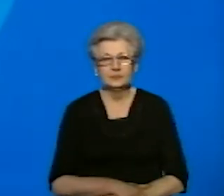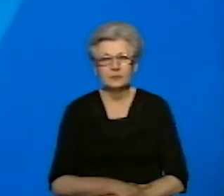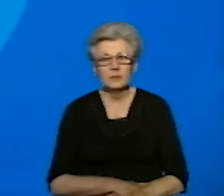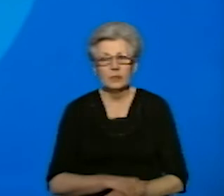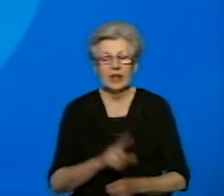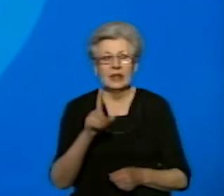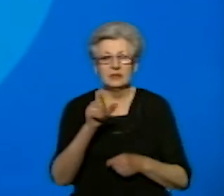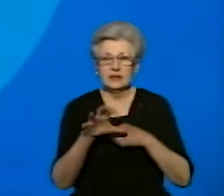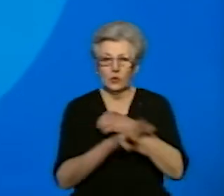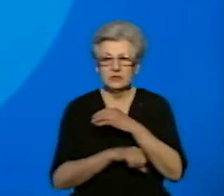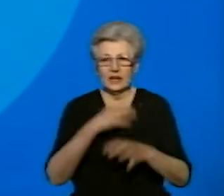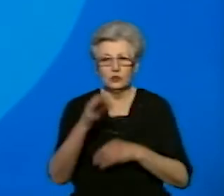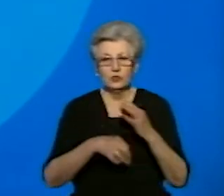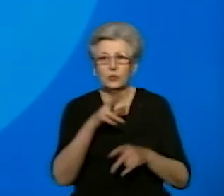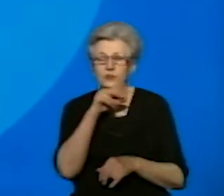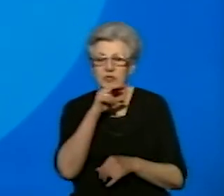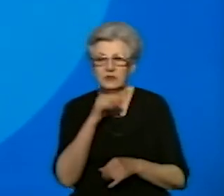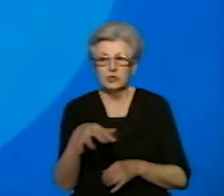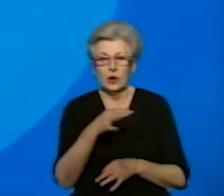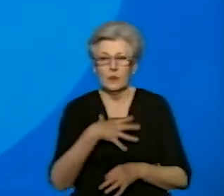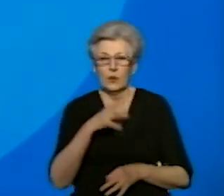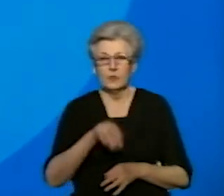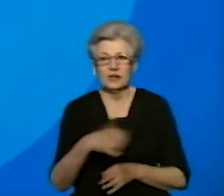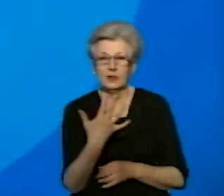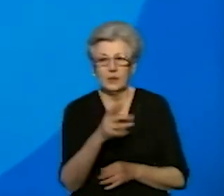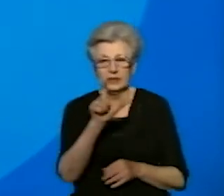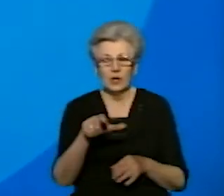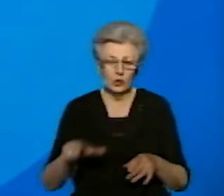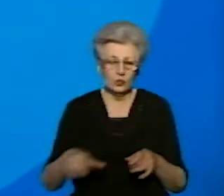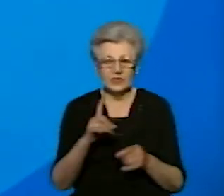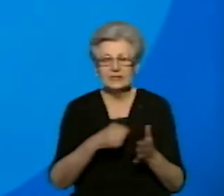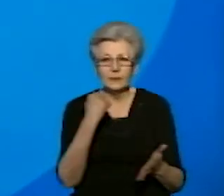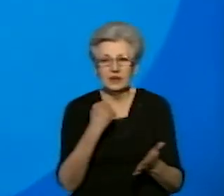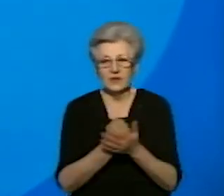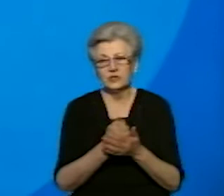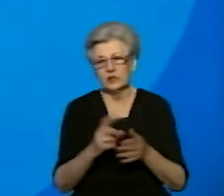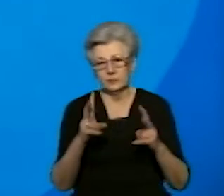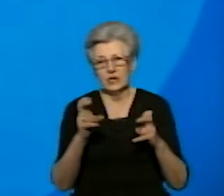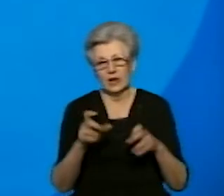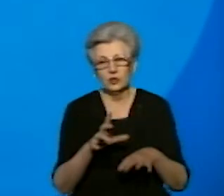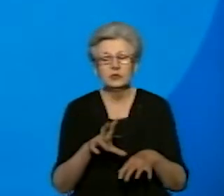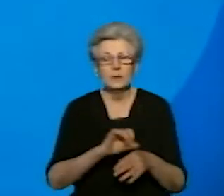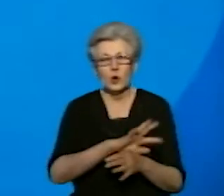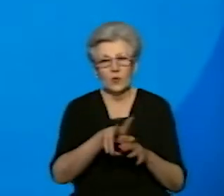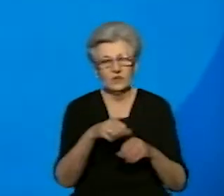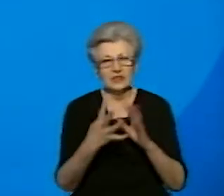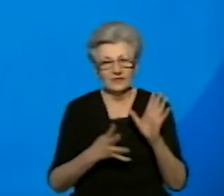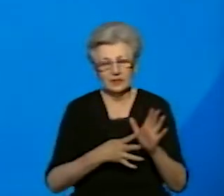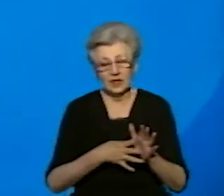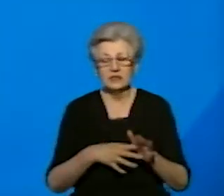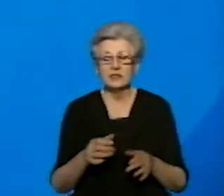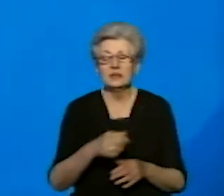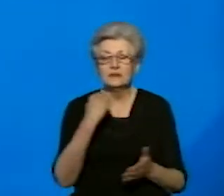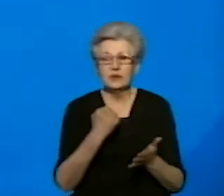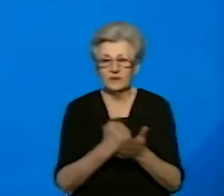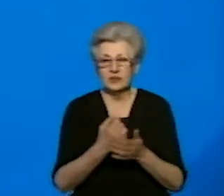За останню добу в Чернівецькій області померли 5 пацієнтів з лабораторно підтвердженим COVID-19 та підозрою на коронавірусну інфекцію. З